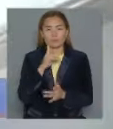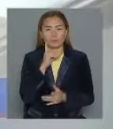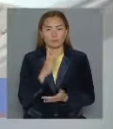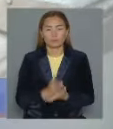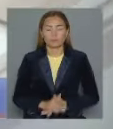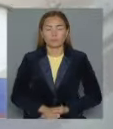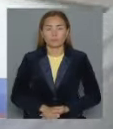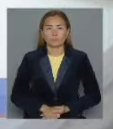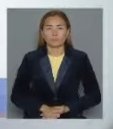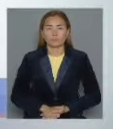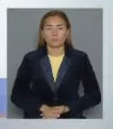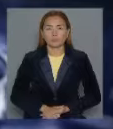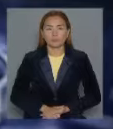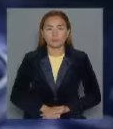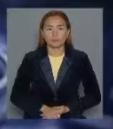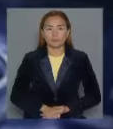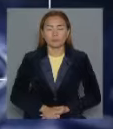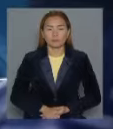студентов.